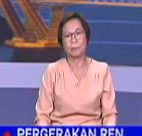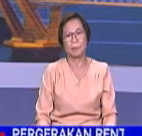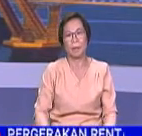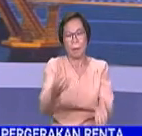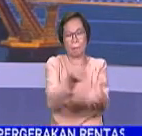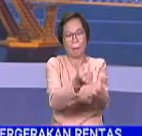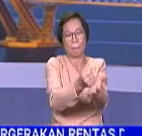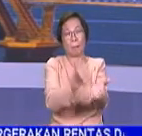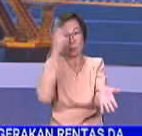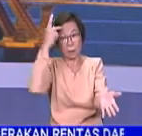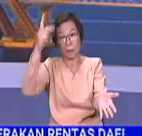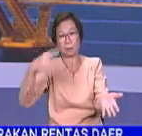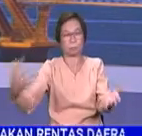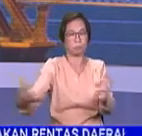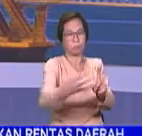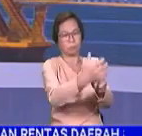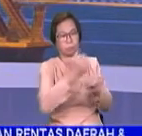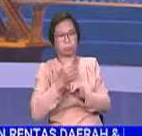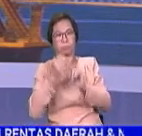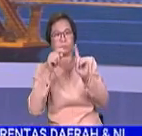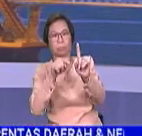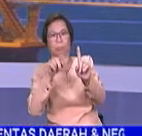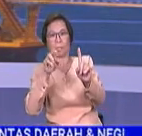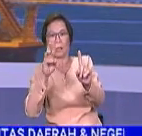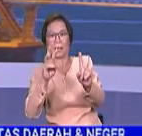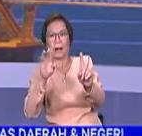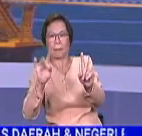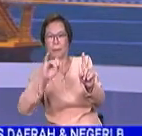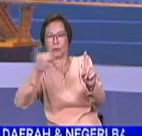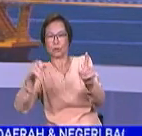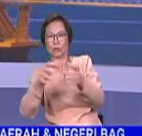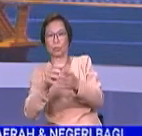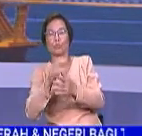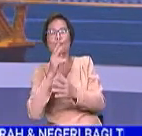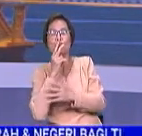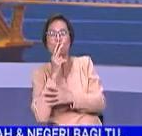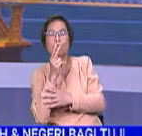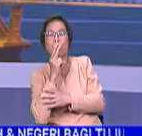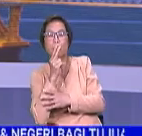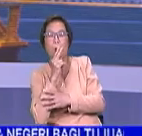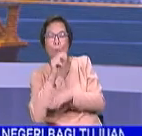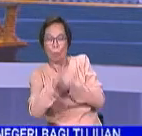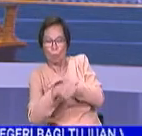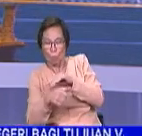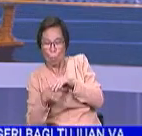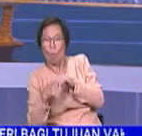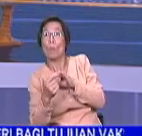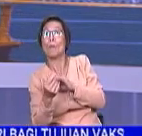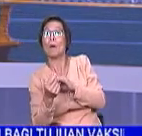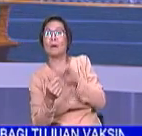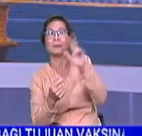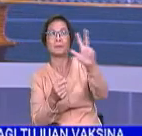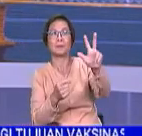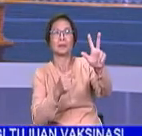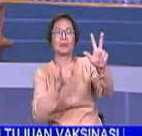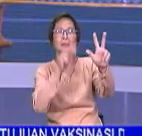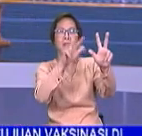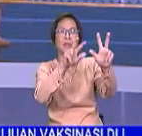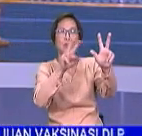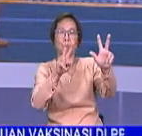Hai custom content merampas satu puluhan 68 juta batang rokok seludup bernilai ciri-ciri